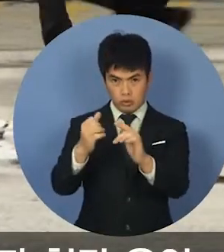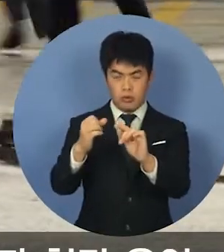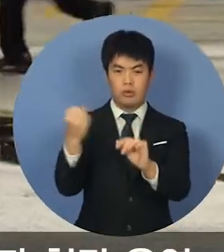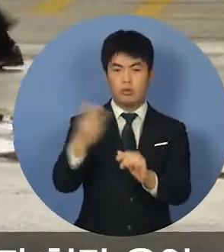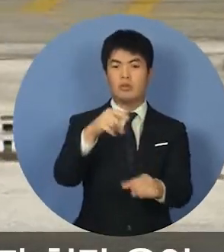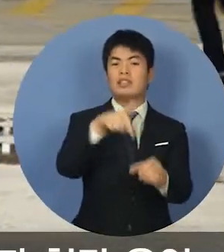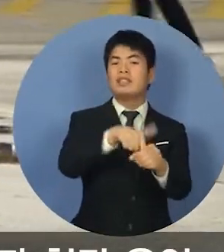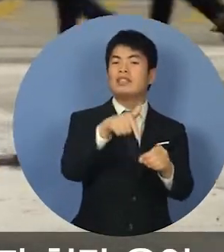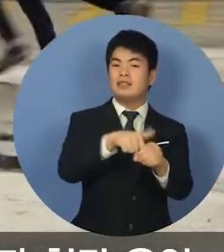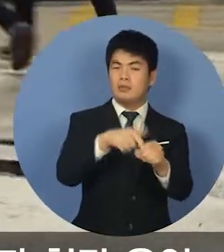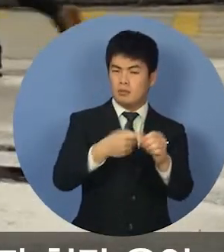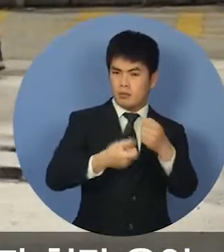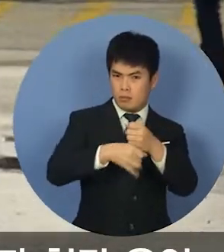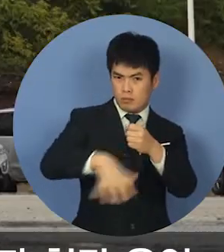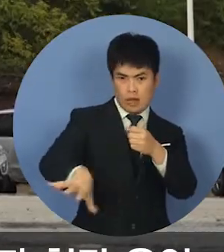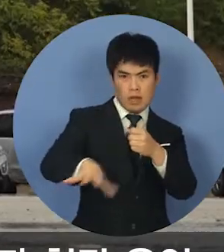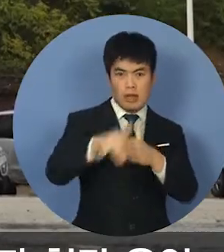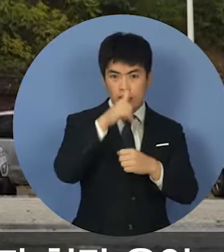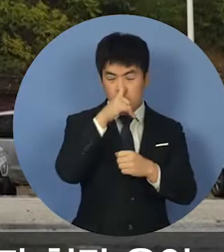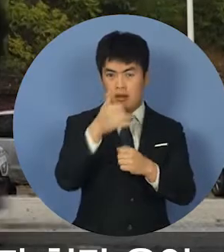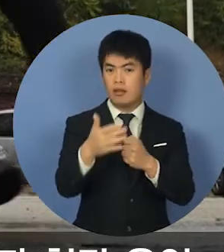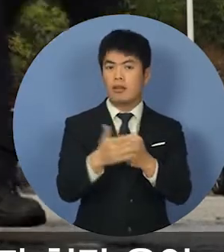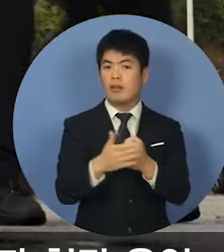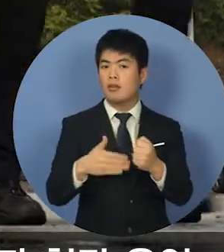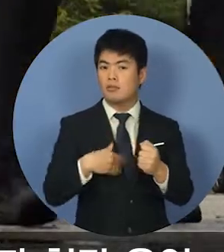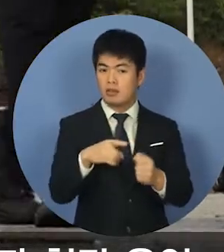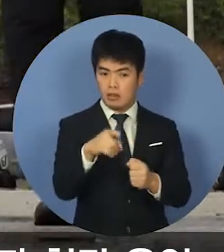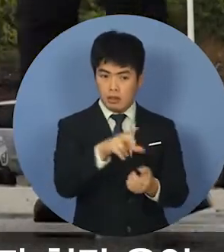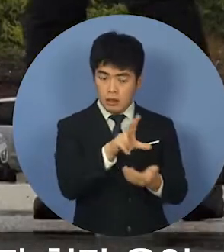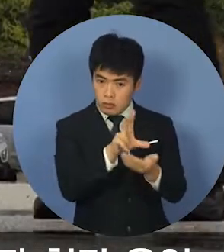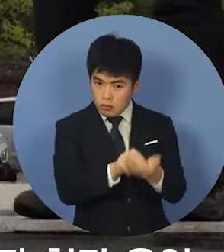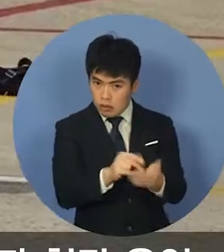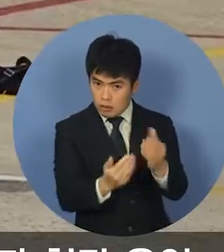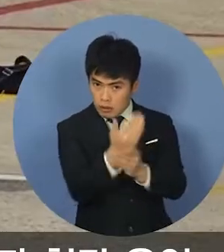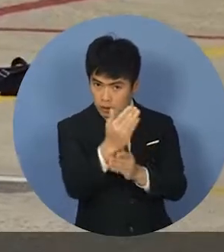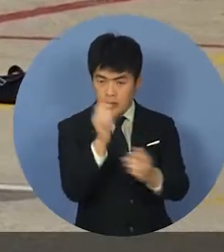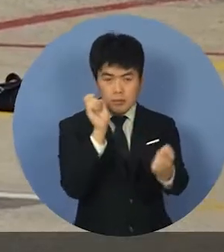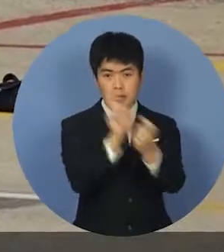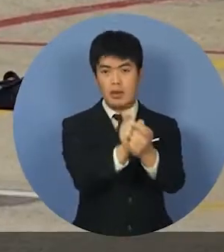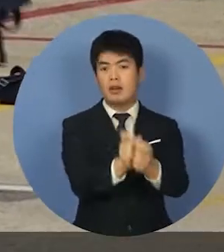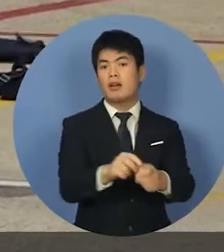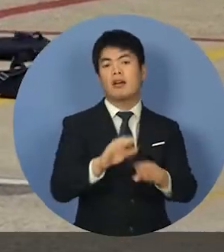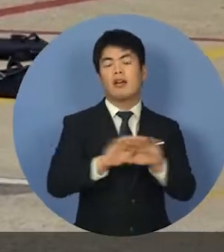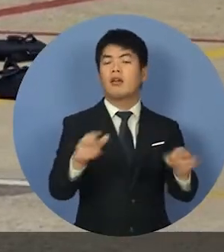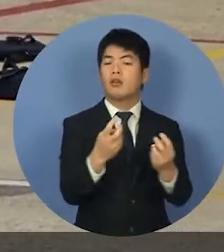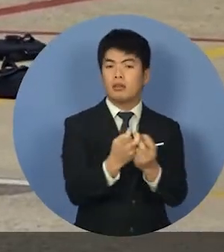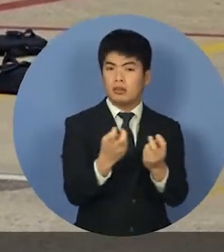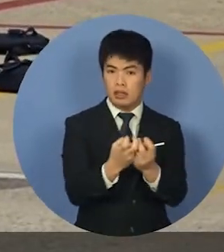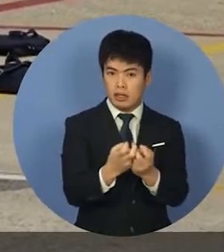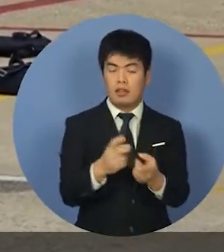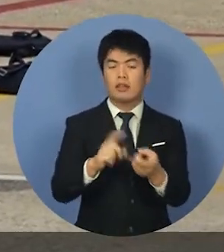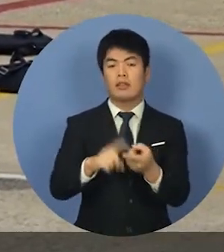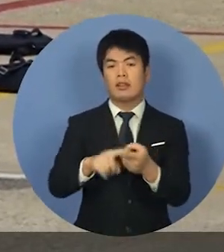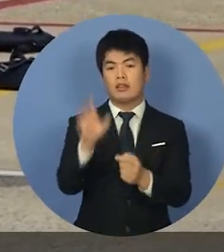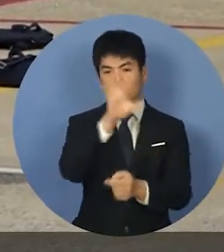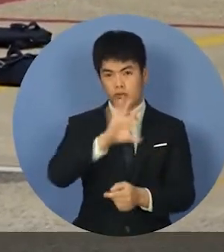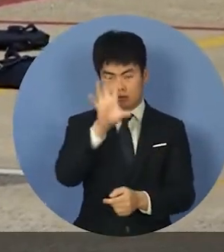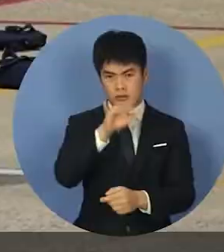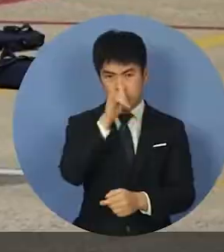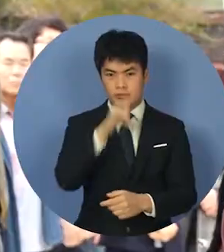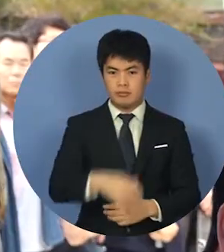사고가 발생했을 경우를 가정해 피해 발생에 따른 초기 대응과 현장 운영, 재난 대응 수습 복구 등으로